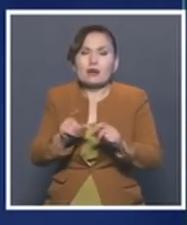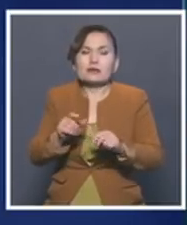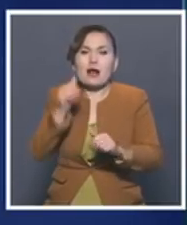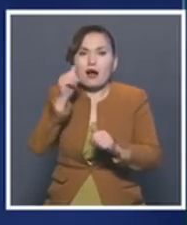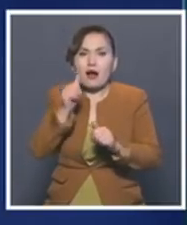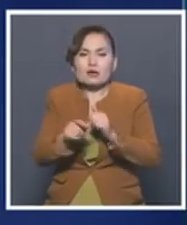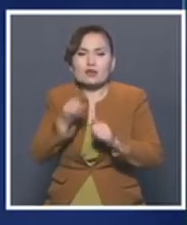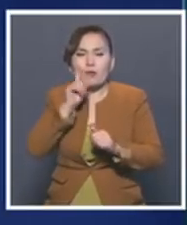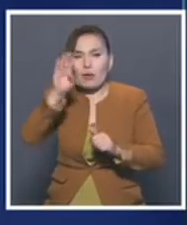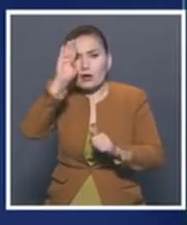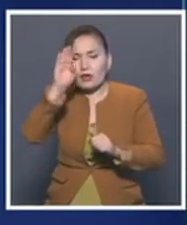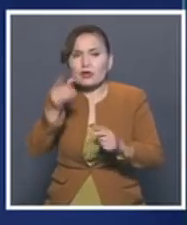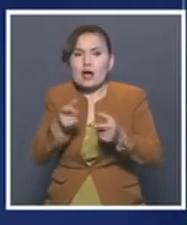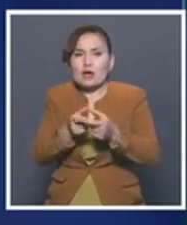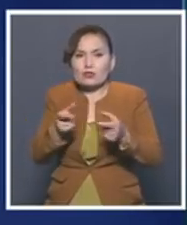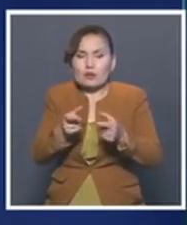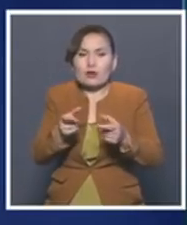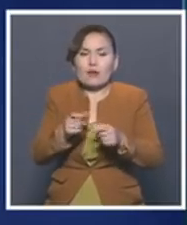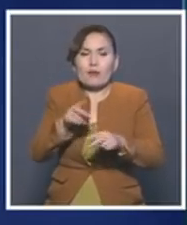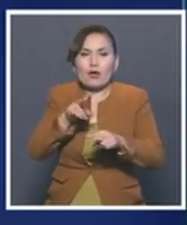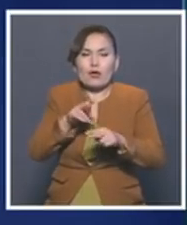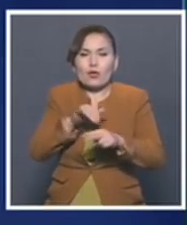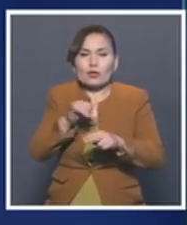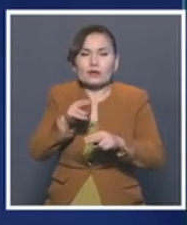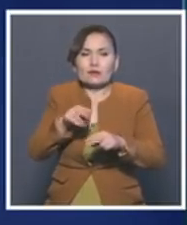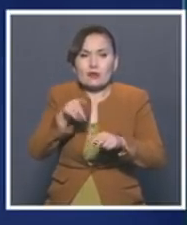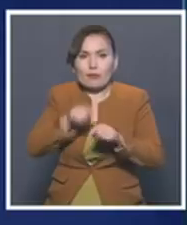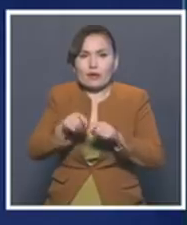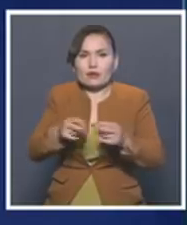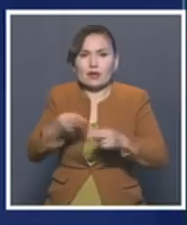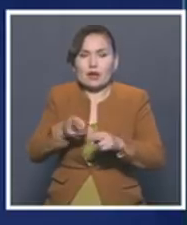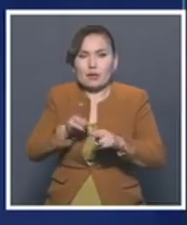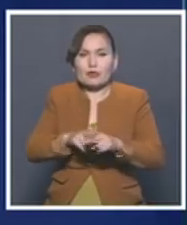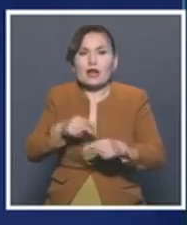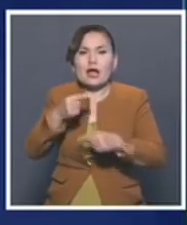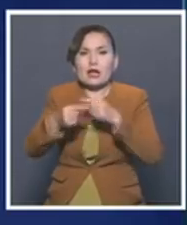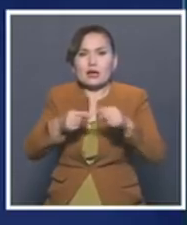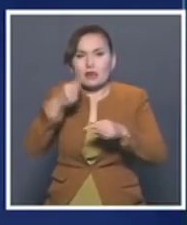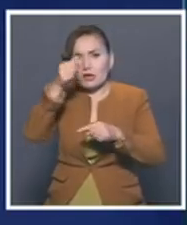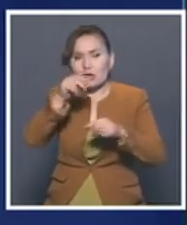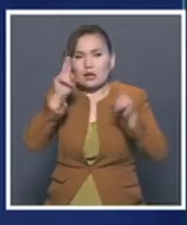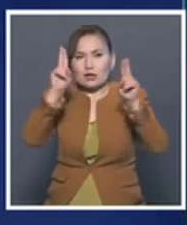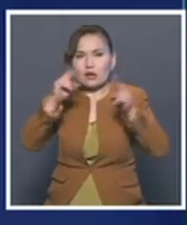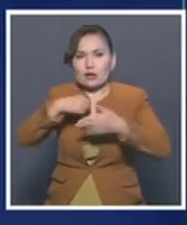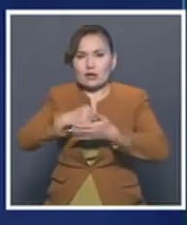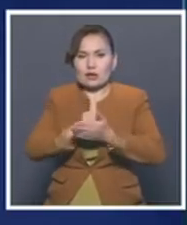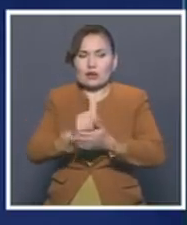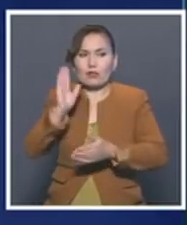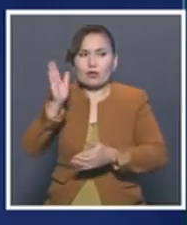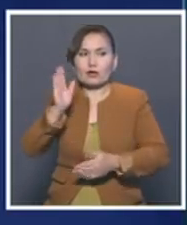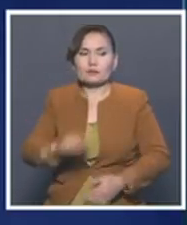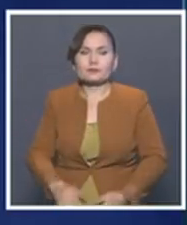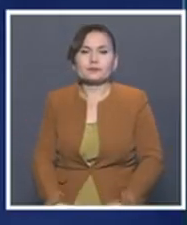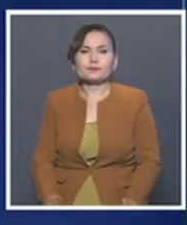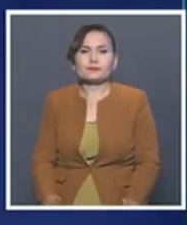мен кальян қоспаларын дүкен сөрелерінен алып тастау көзделіп отыр. Бұл ереже келер жылы күшіне енуі мүмкін.